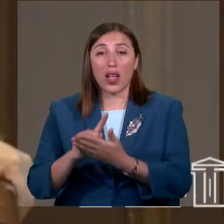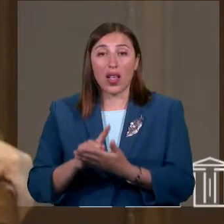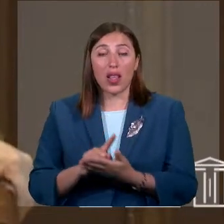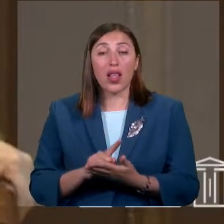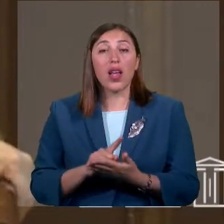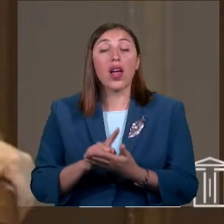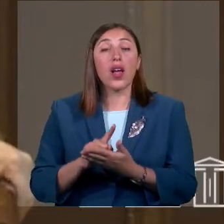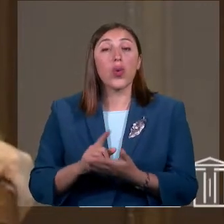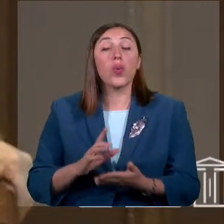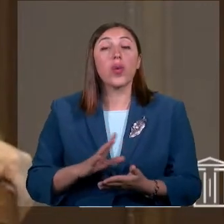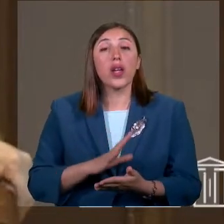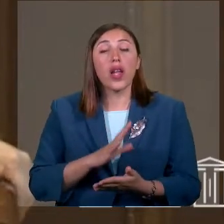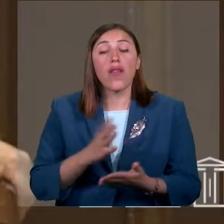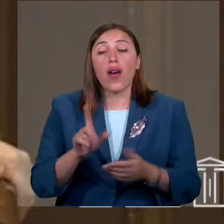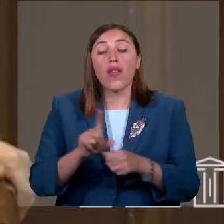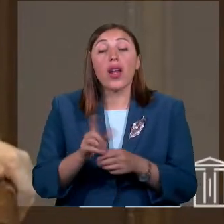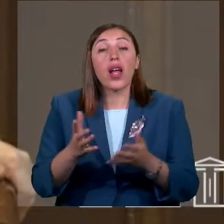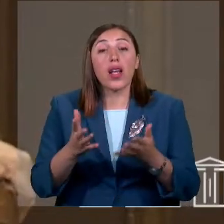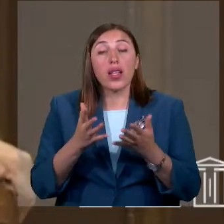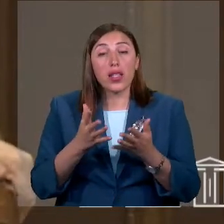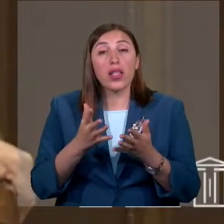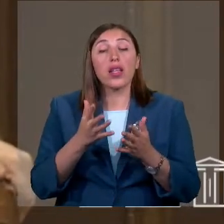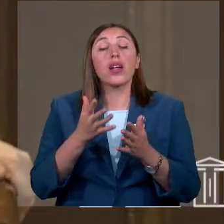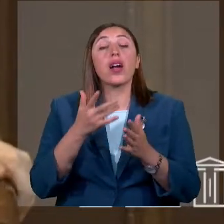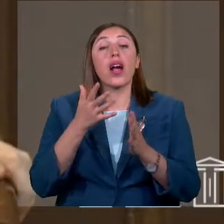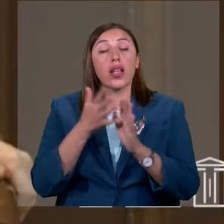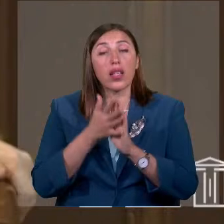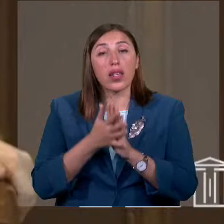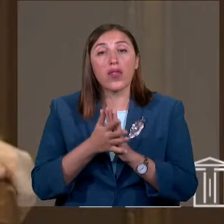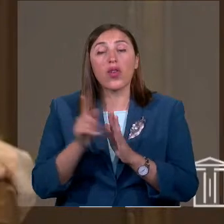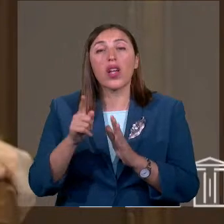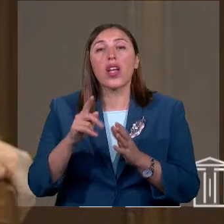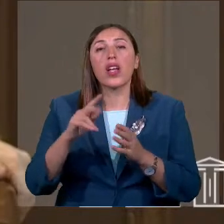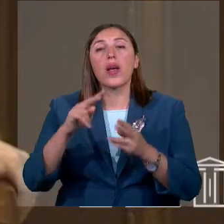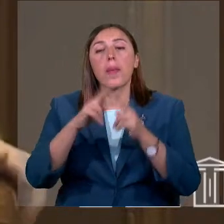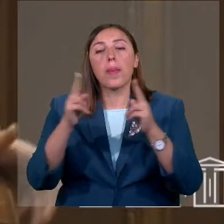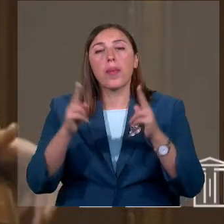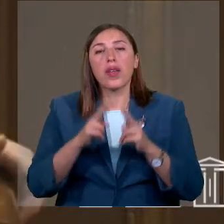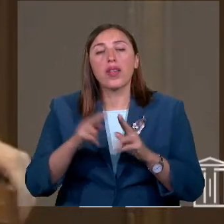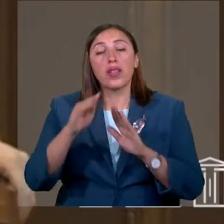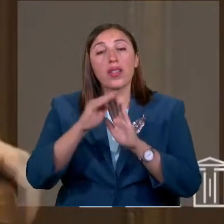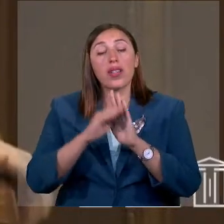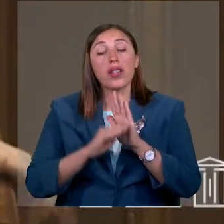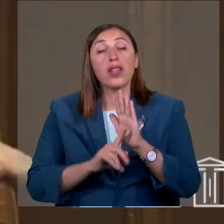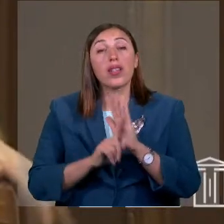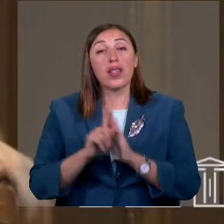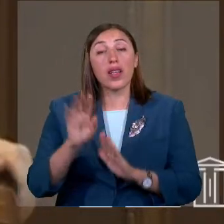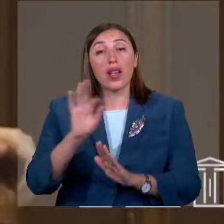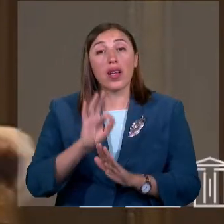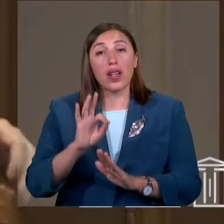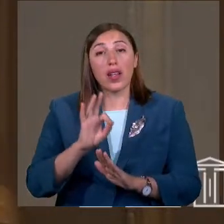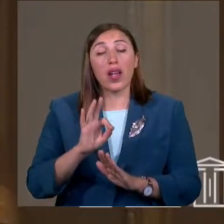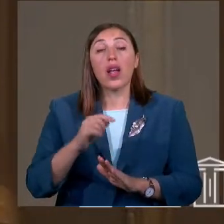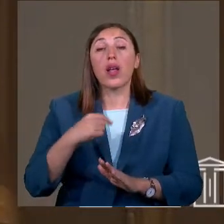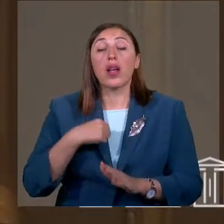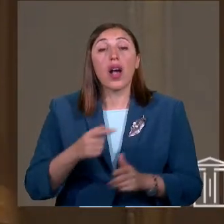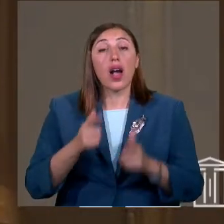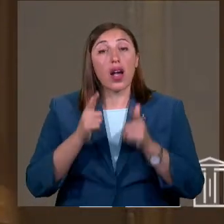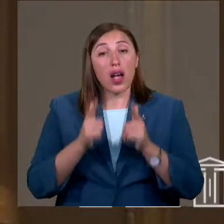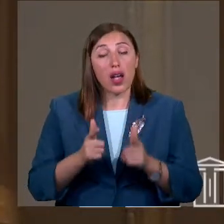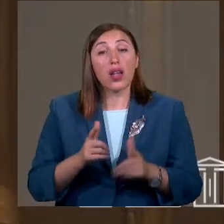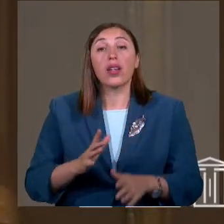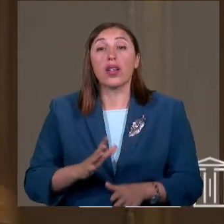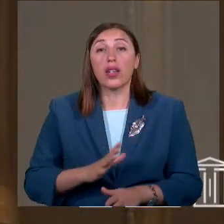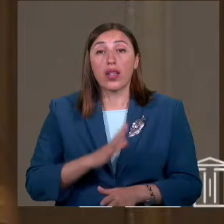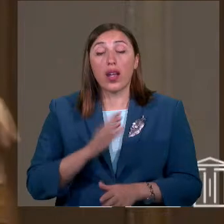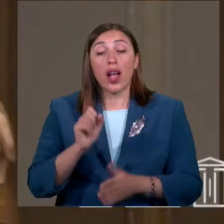ավելի հստակություն է ստեղծվել միջազգային մեխանիզմի ստեղծման վերաբերյալ, մենք մեր հավանությունն ենք տվել,